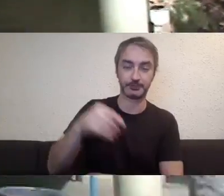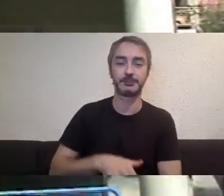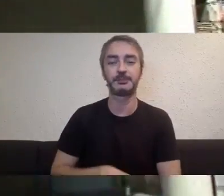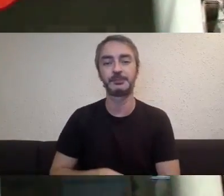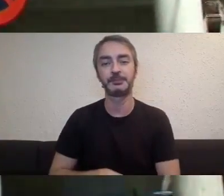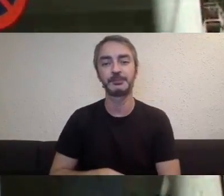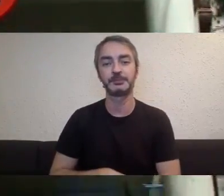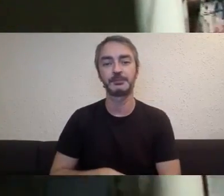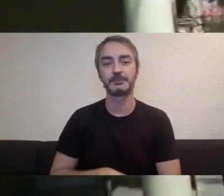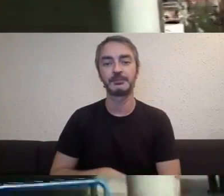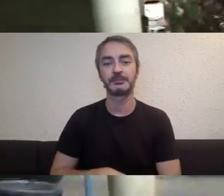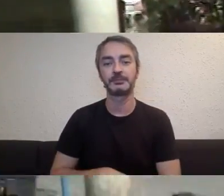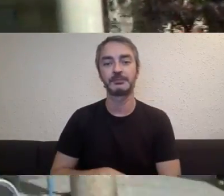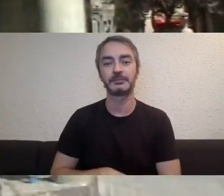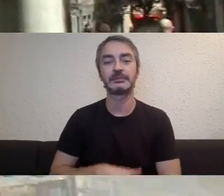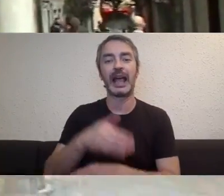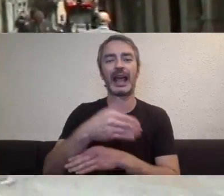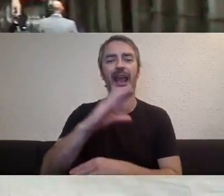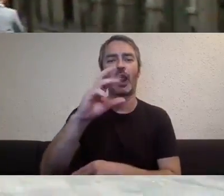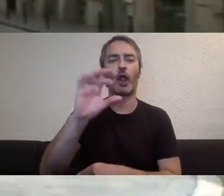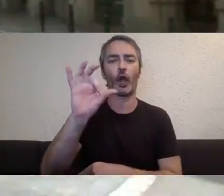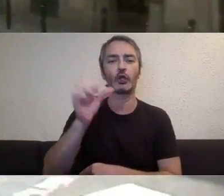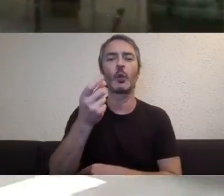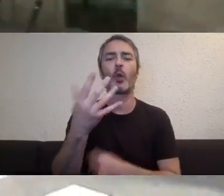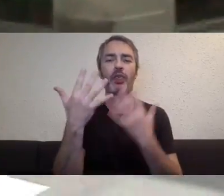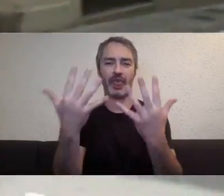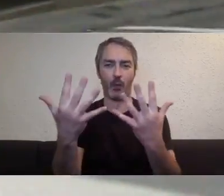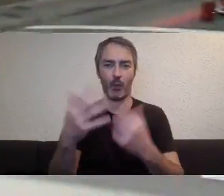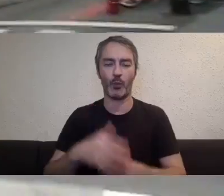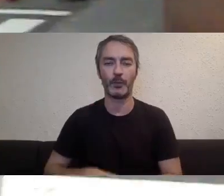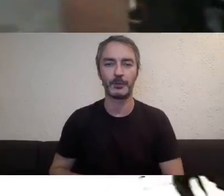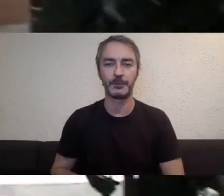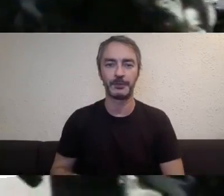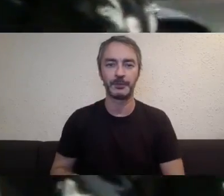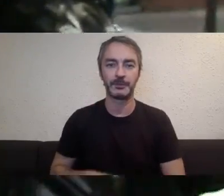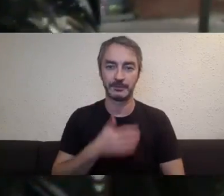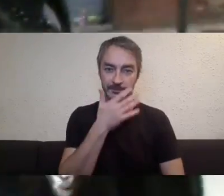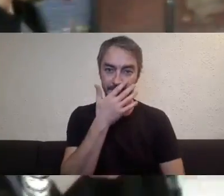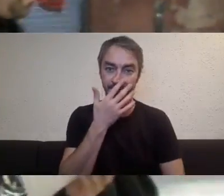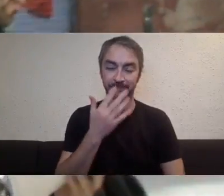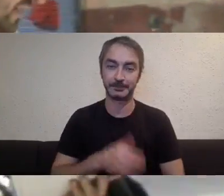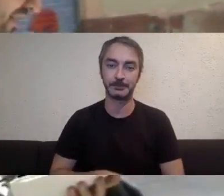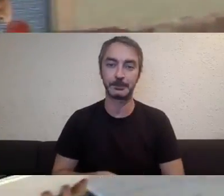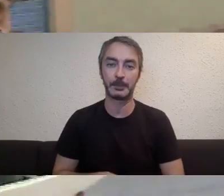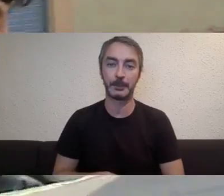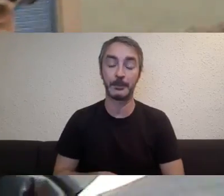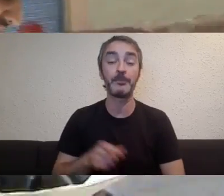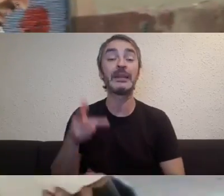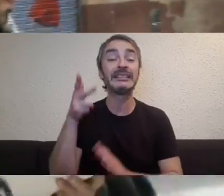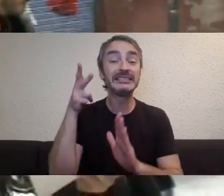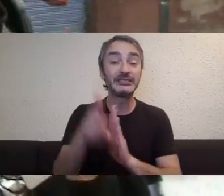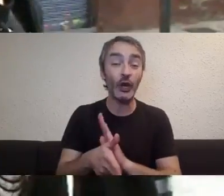que... L'Ateneu de Cornellà. Bueno, però... La història, bàsicament, a nivell de Sants,